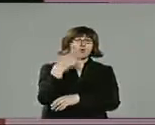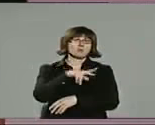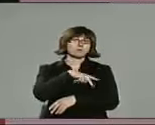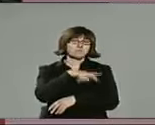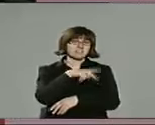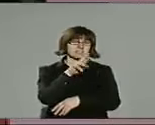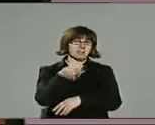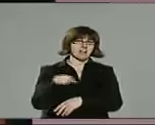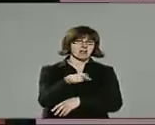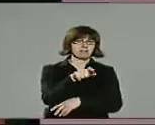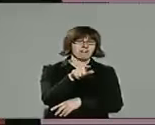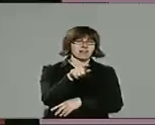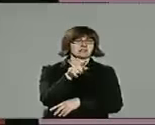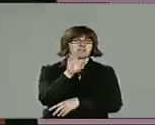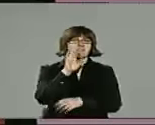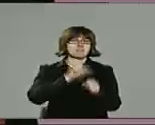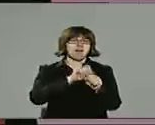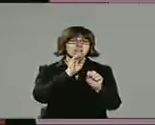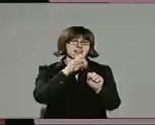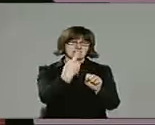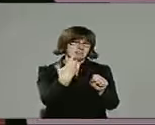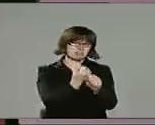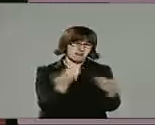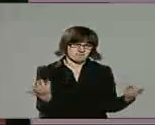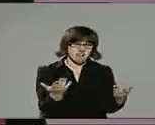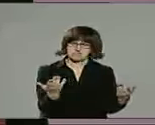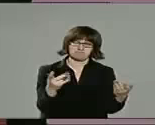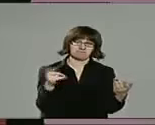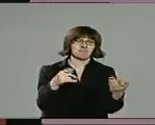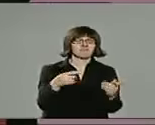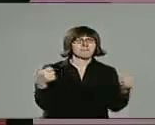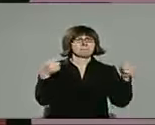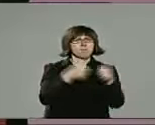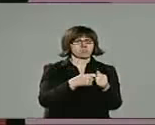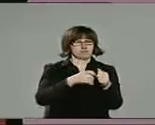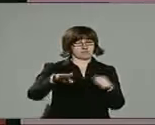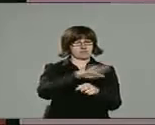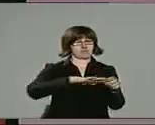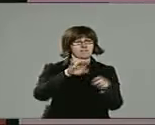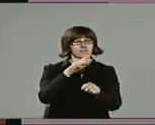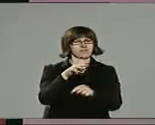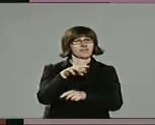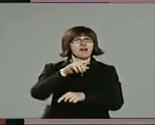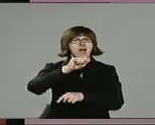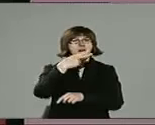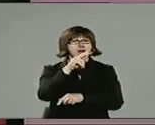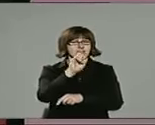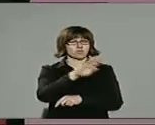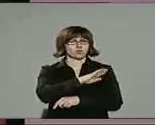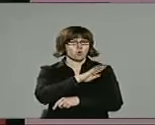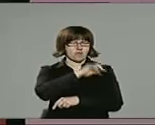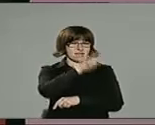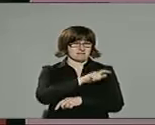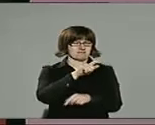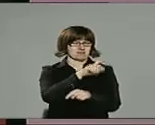Kultusministerin von Rheinland-Pfalz erklären darf, was sie zu machen hat, sondern damit der Bund der Doris Ahnen und ihren Kolleginnen und